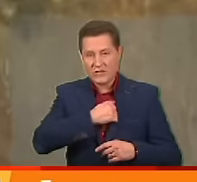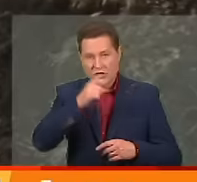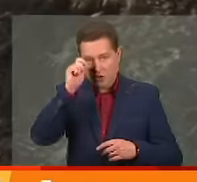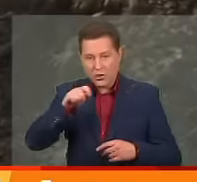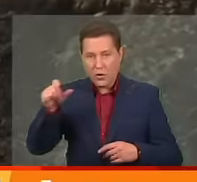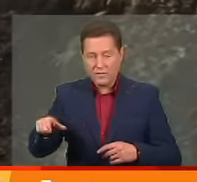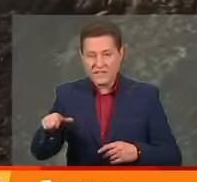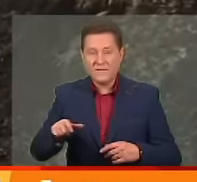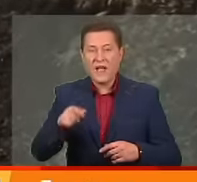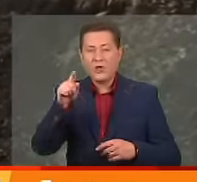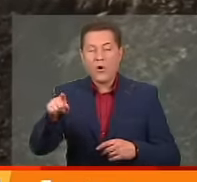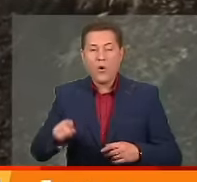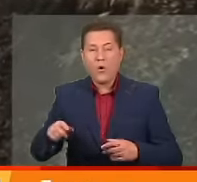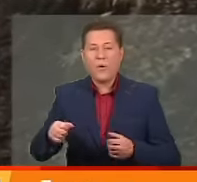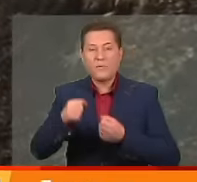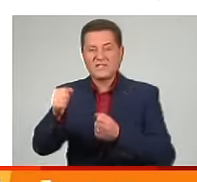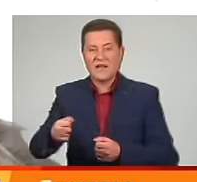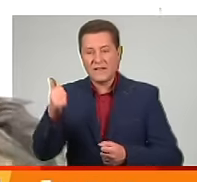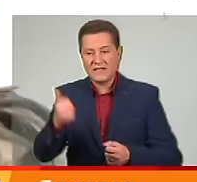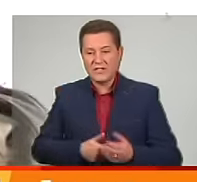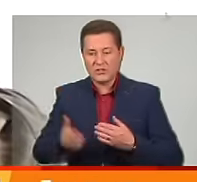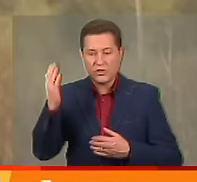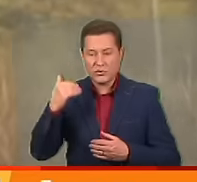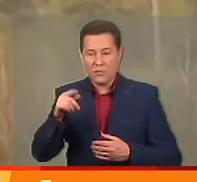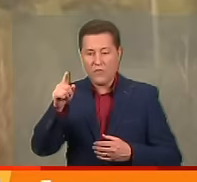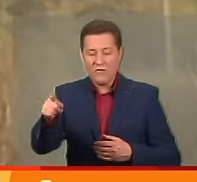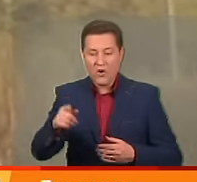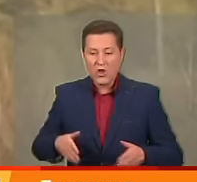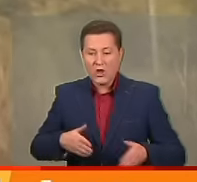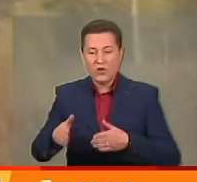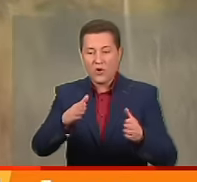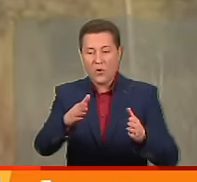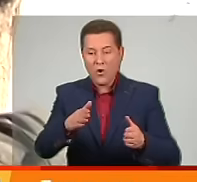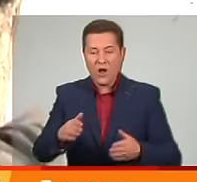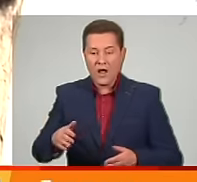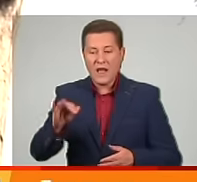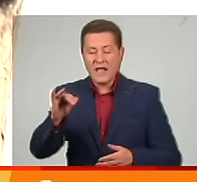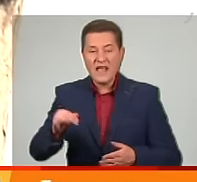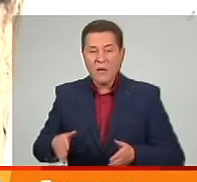бойовиків. Його поставили лише тиждень тому. Вон дорога. Угу. І от по дорозі там